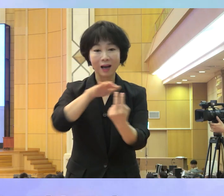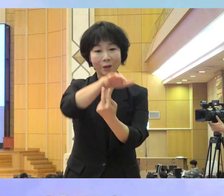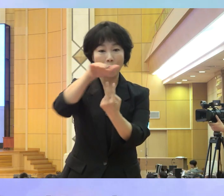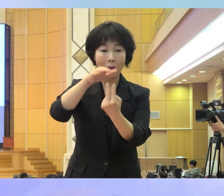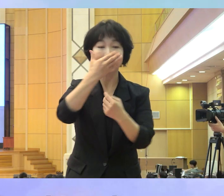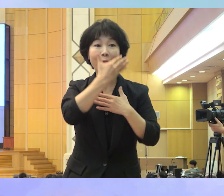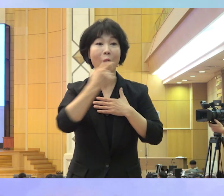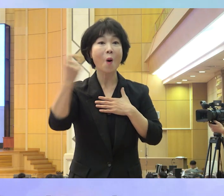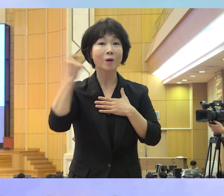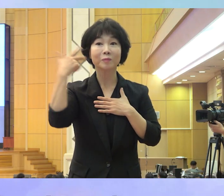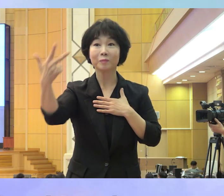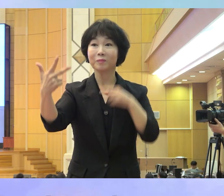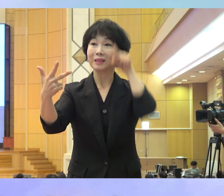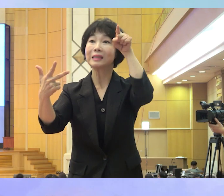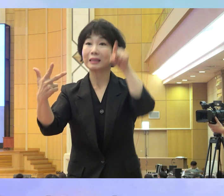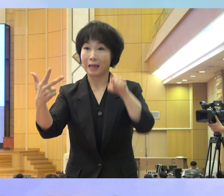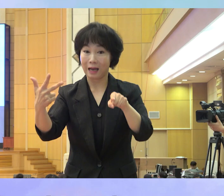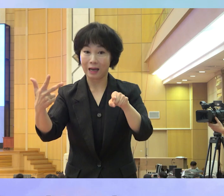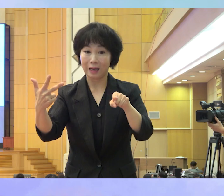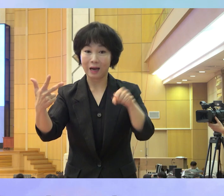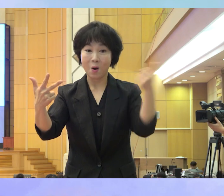요한복음 7장